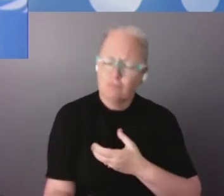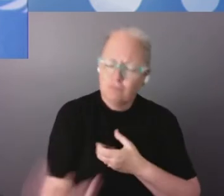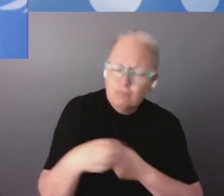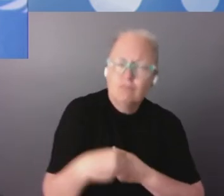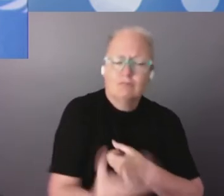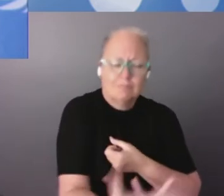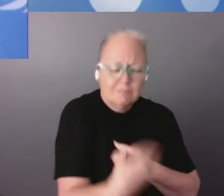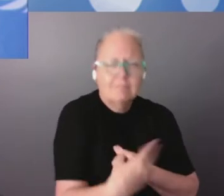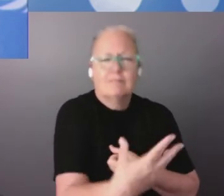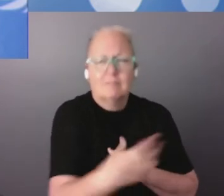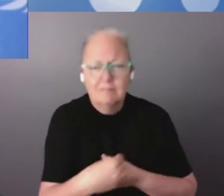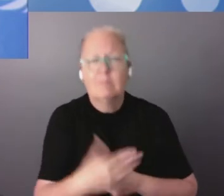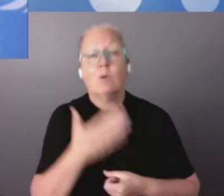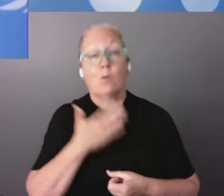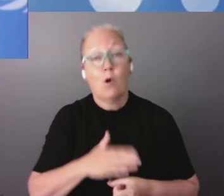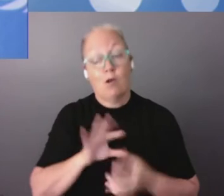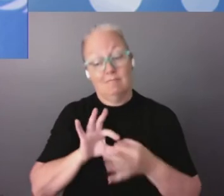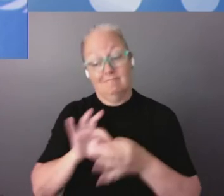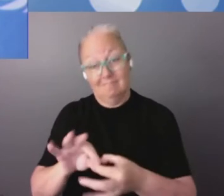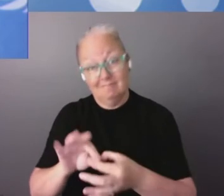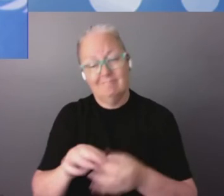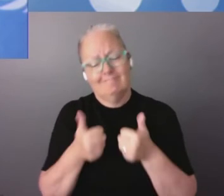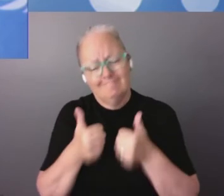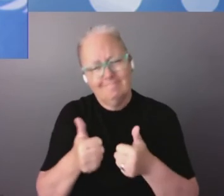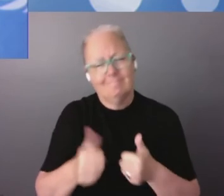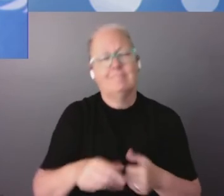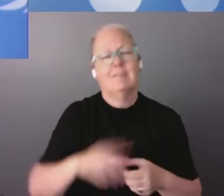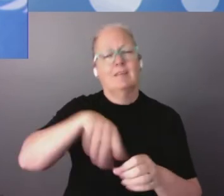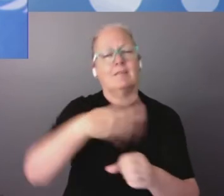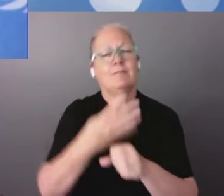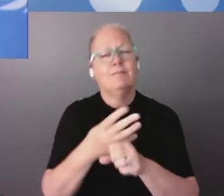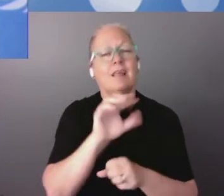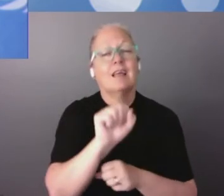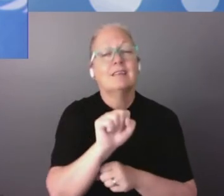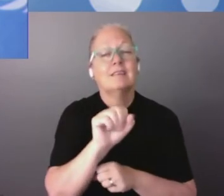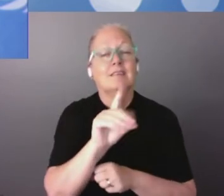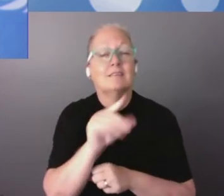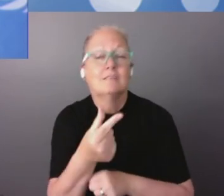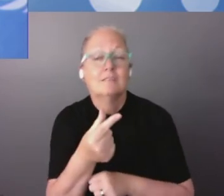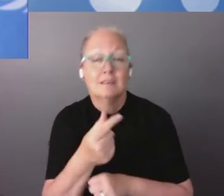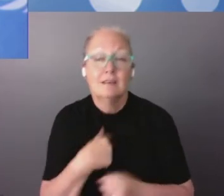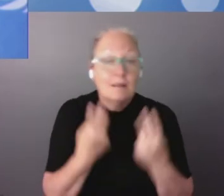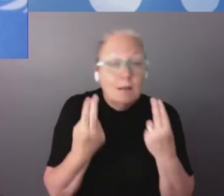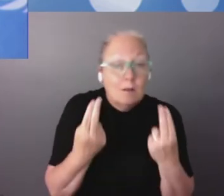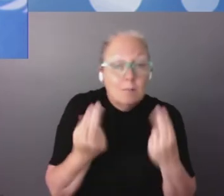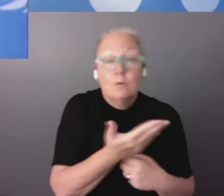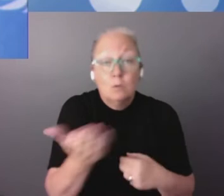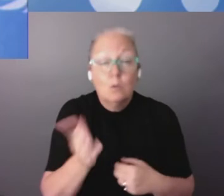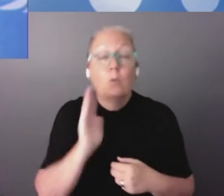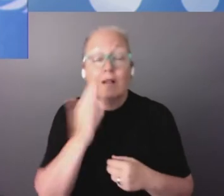pendant l'édition du sommet de cette année. Nous attendons aussi les conclusions qui viendront